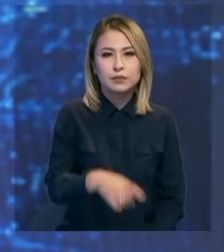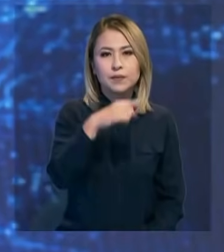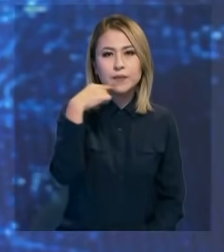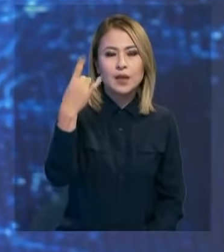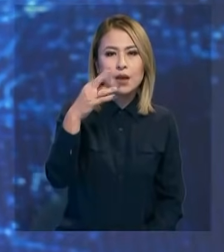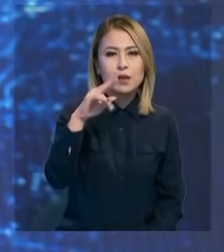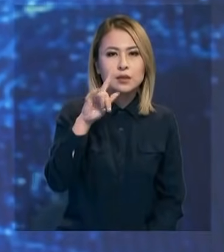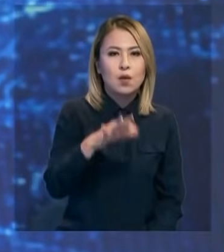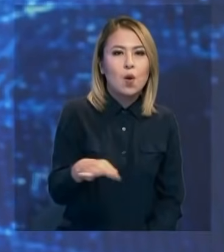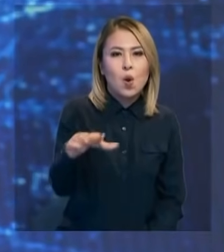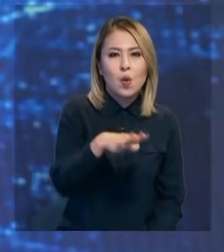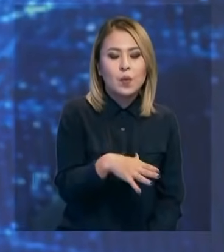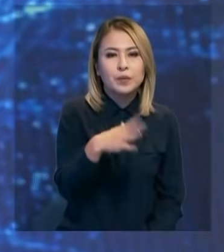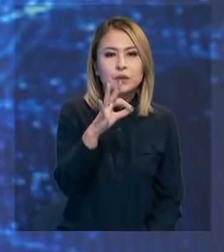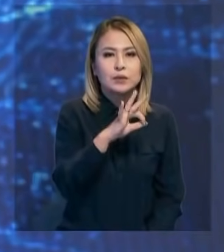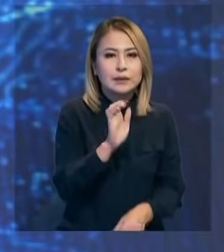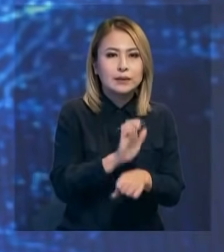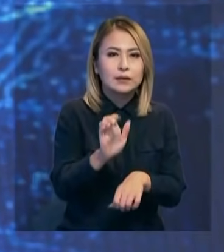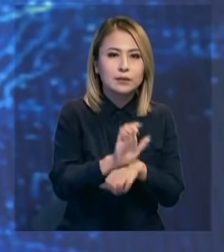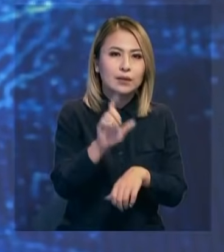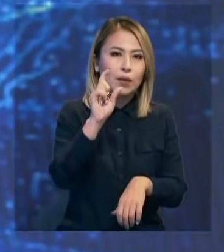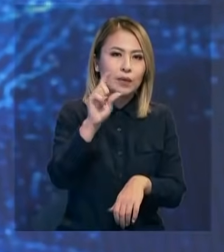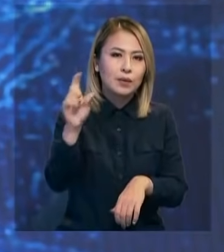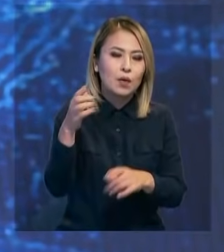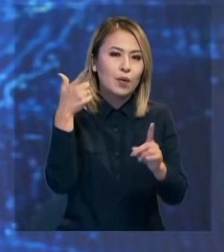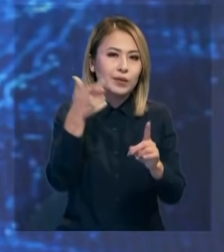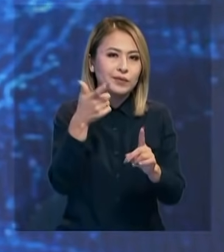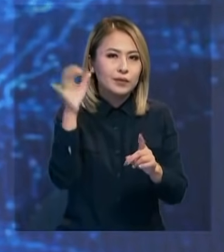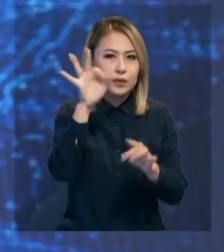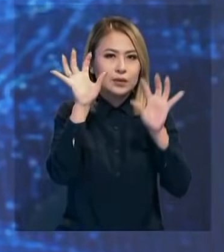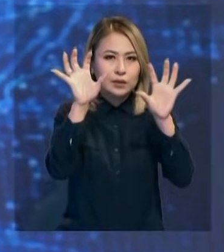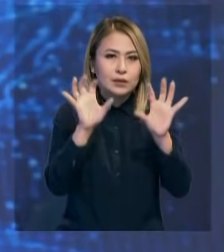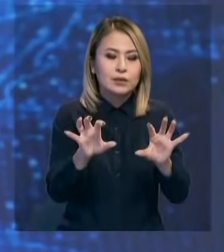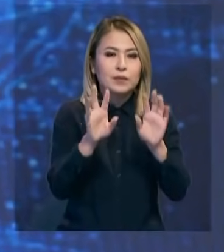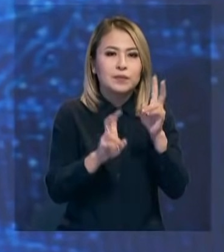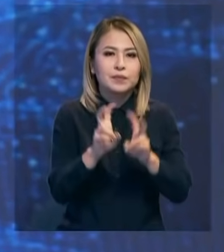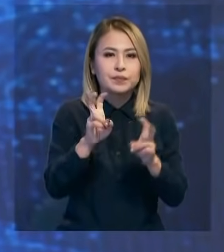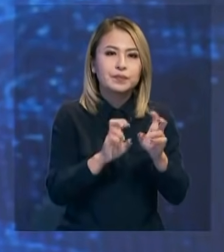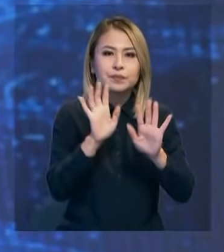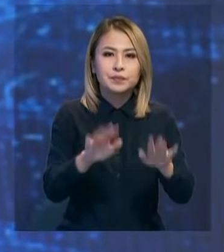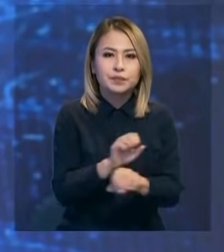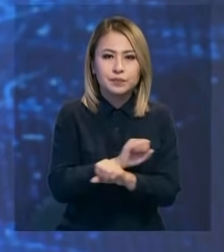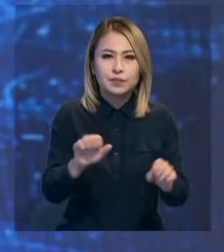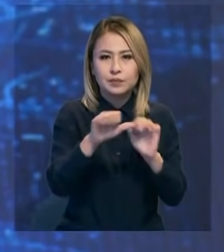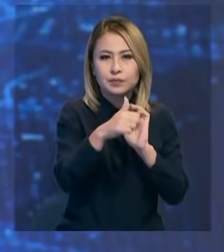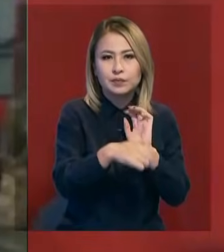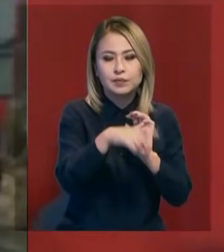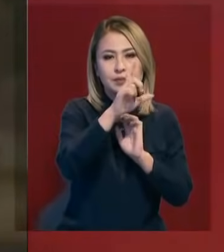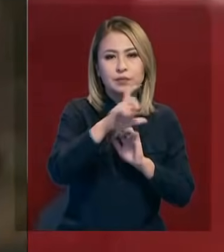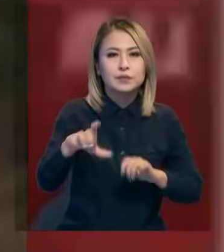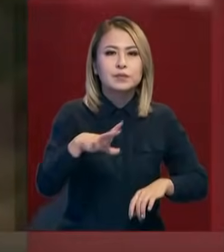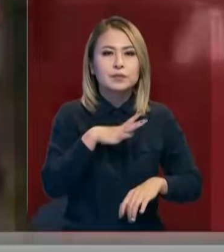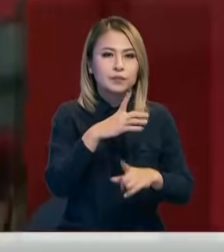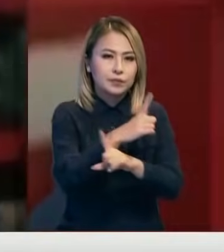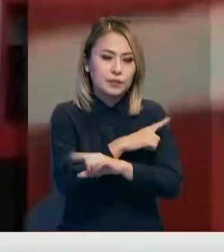Ресейдің Рязан облысында оқ дәрі өндіретін Эластик зауытында жарылыс болды. Ақпарат көздерінің хабарлауынша оқиғадан 16 адам қаза